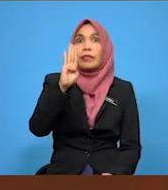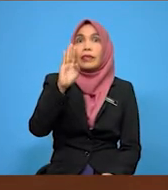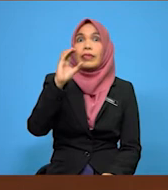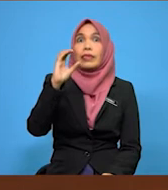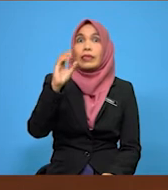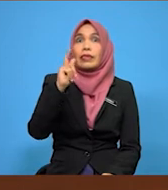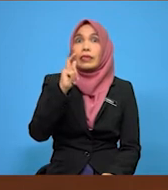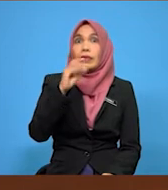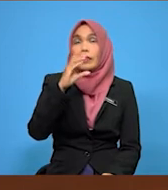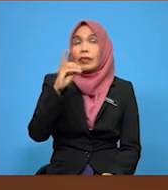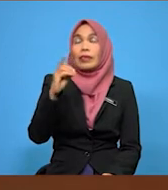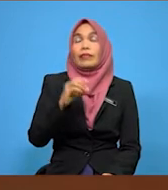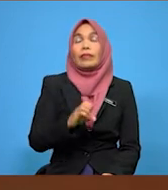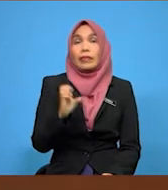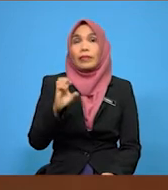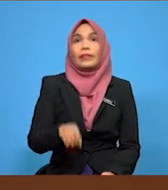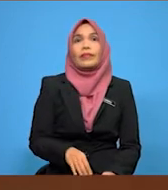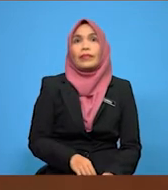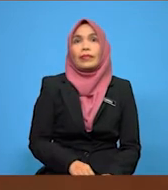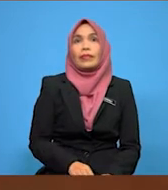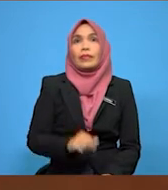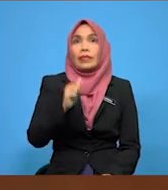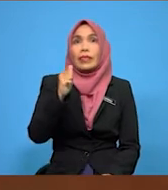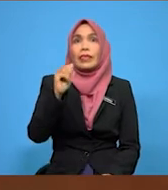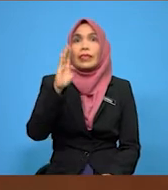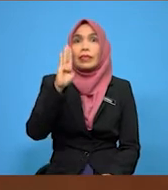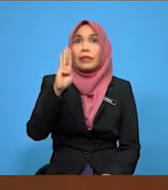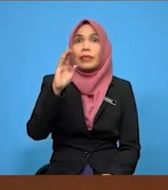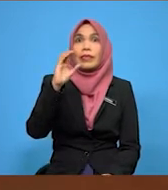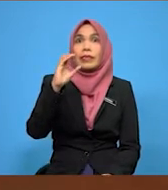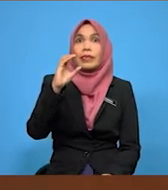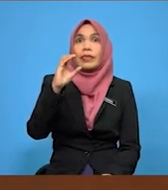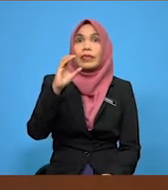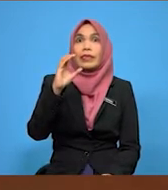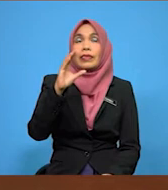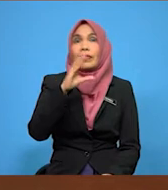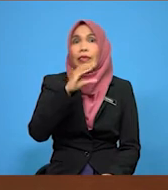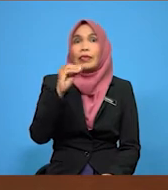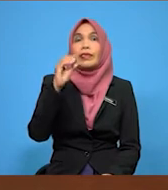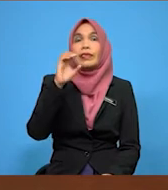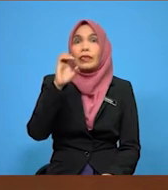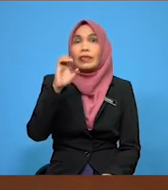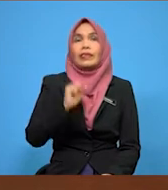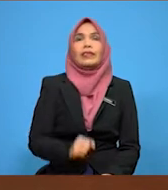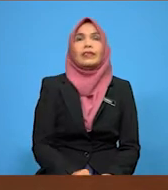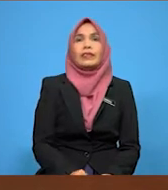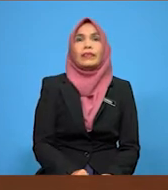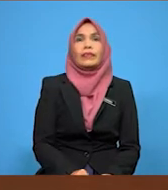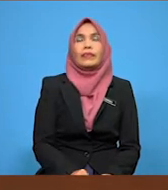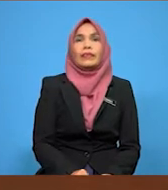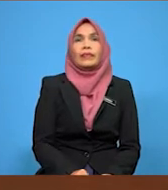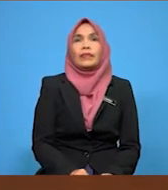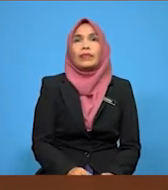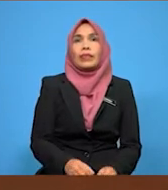D dan E. A, B, C, D dan E mewakili grade